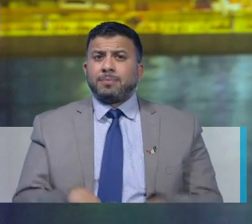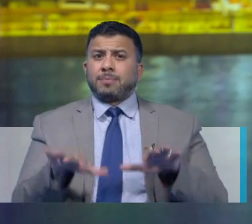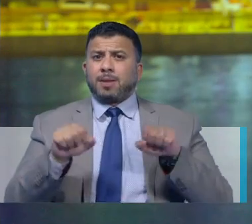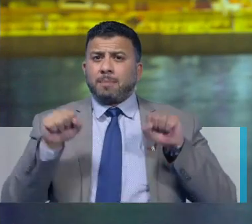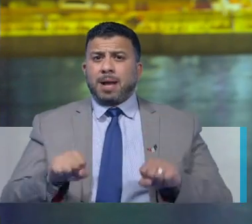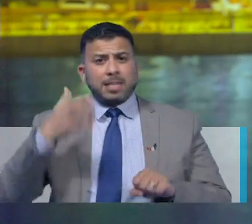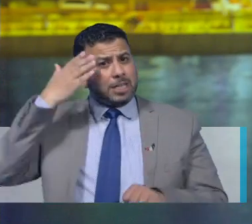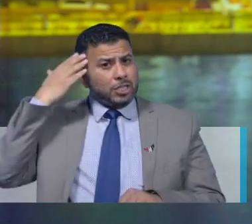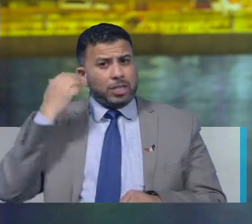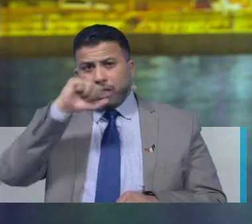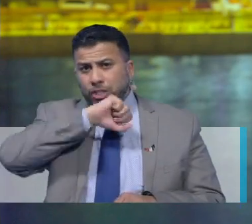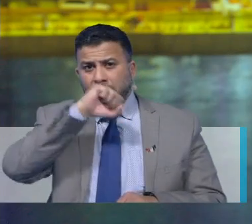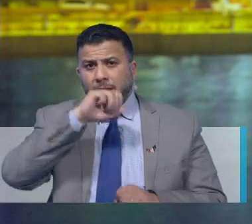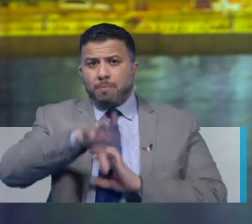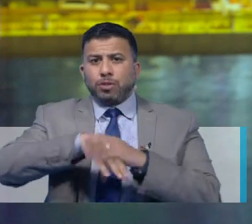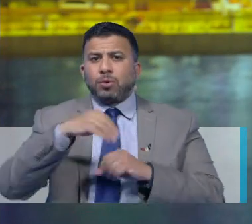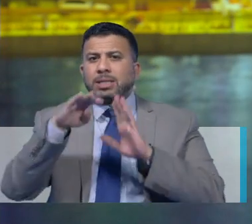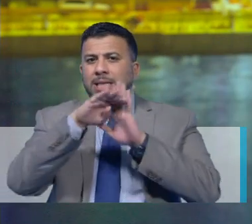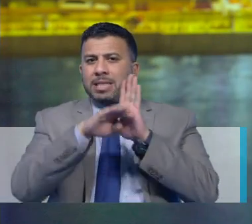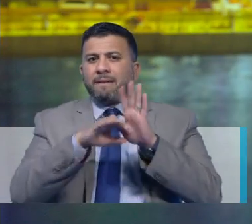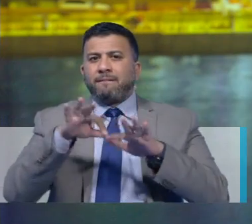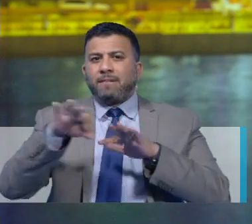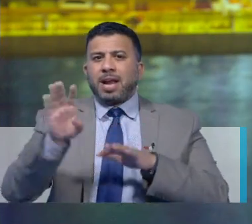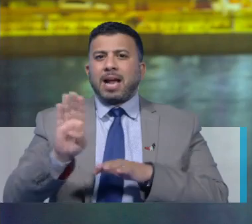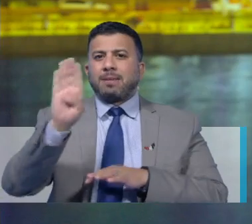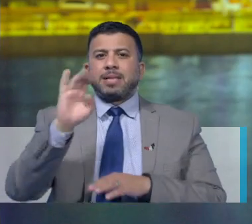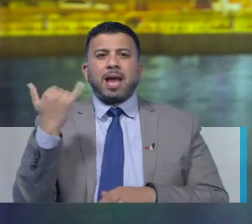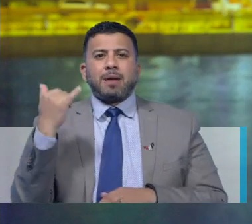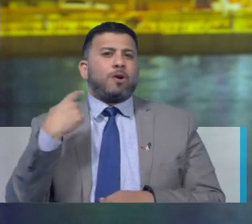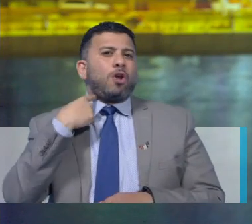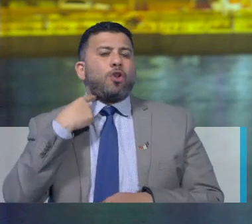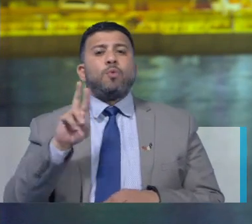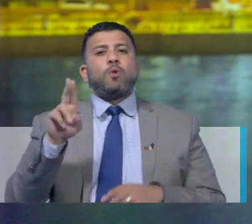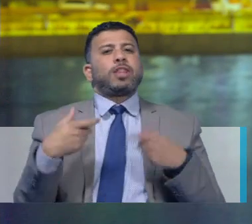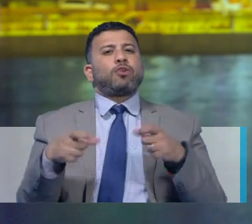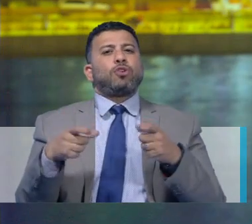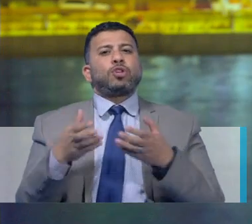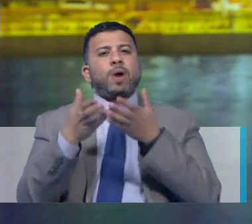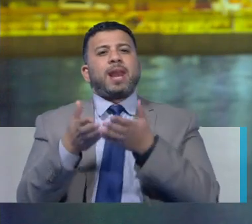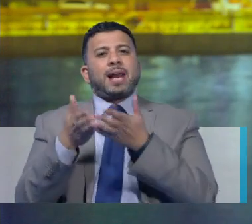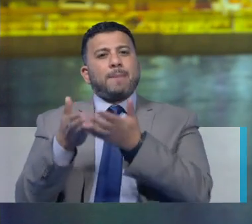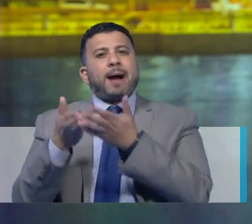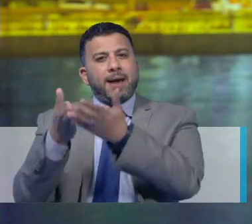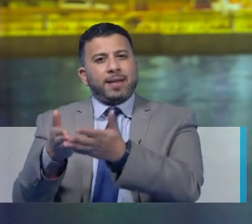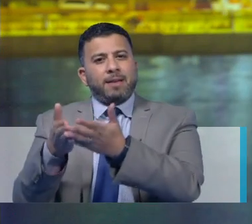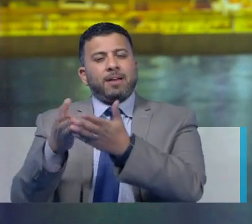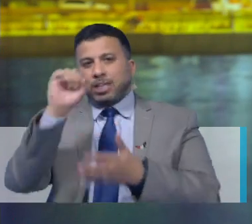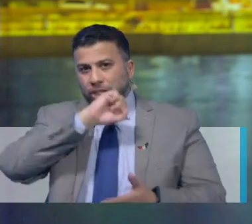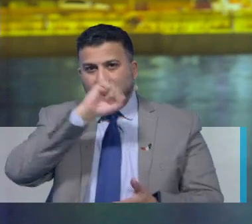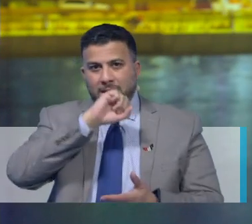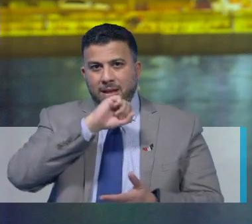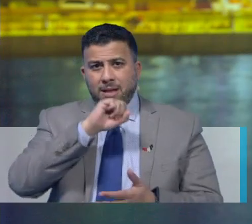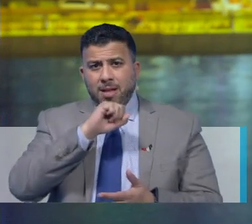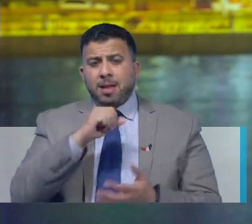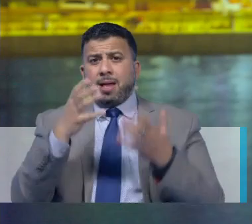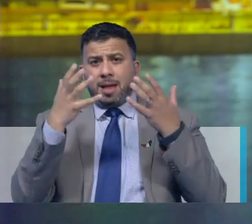أجاز المجلس الاستشاري لإمارة الشارقة مشروع تنظيم فرع الأكاديمية العربية للعلوم والتكنولوجيا والنقل البحري في إمارة